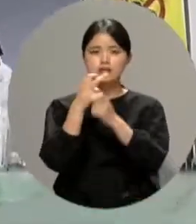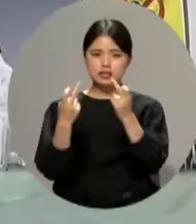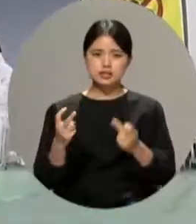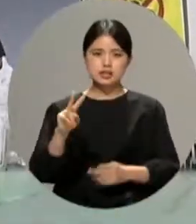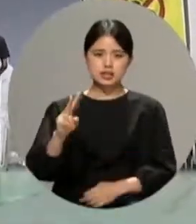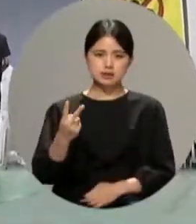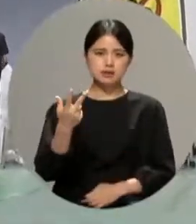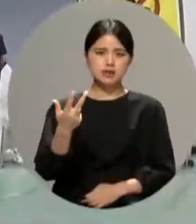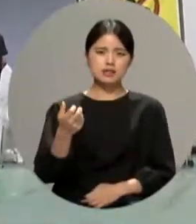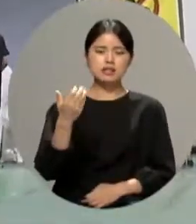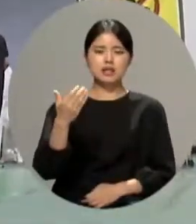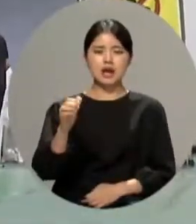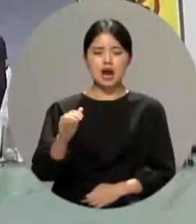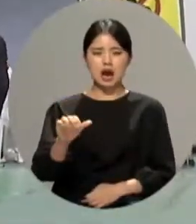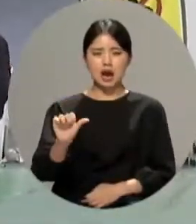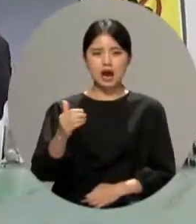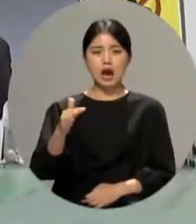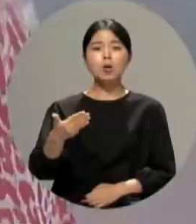200 일은 9명 등 입니다